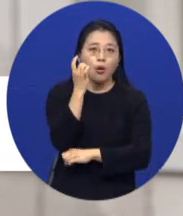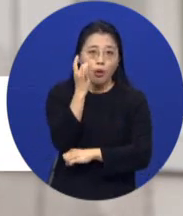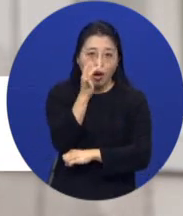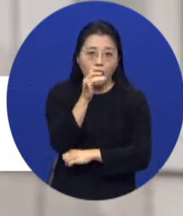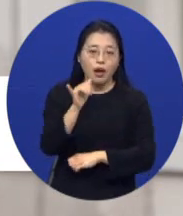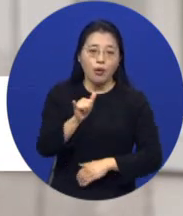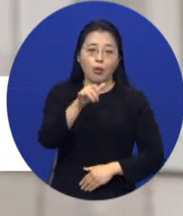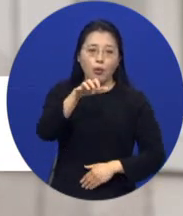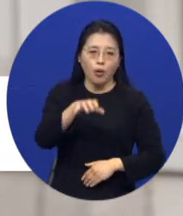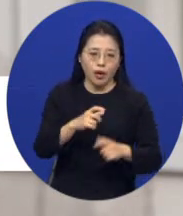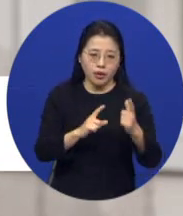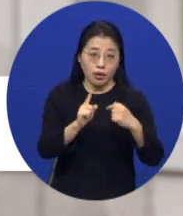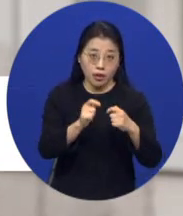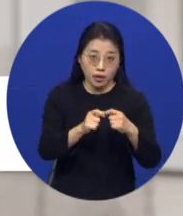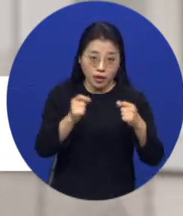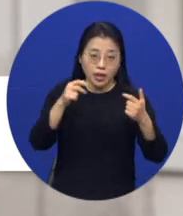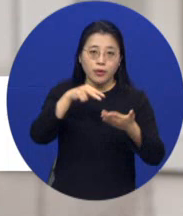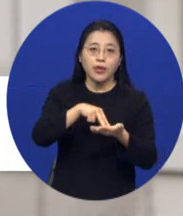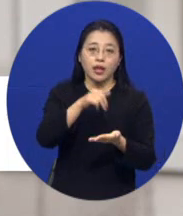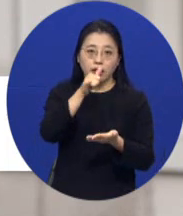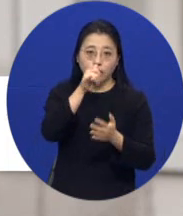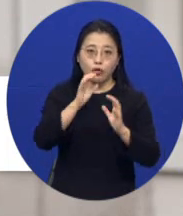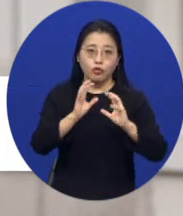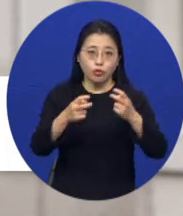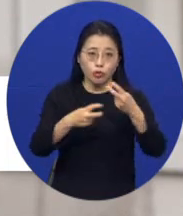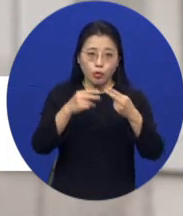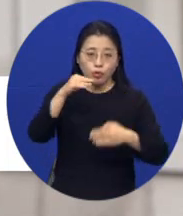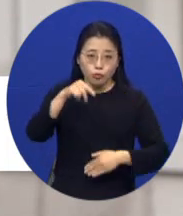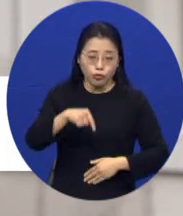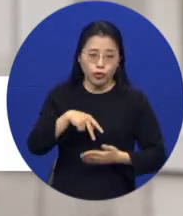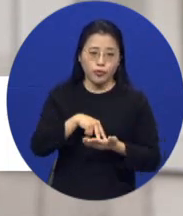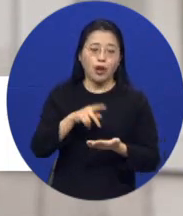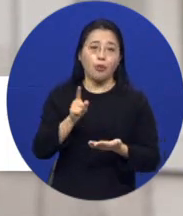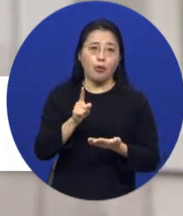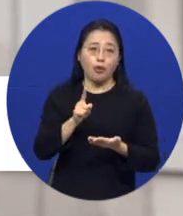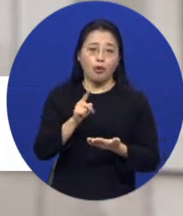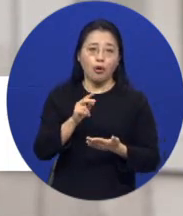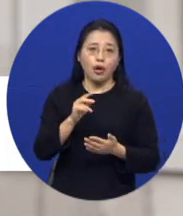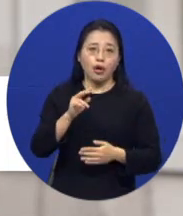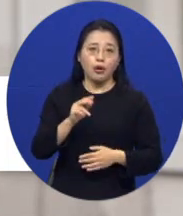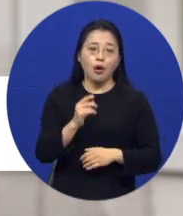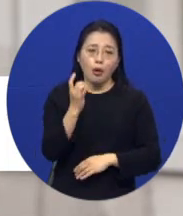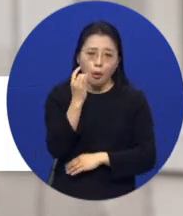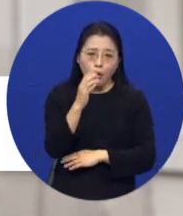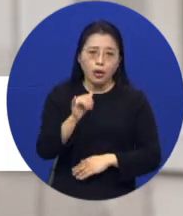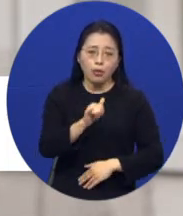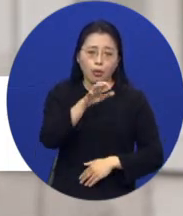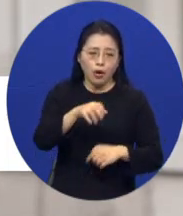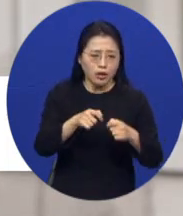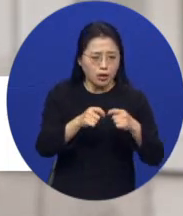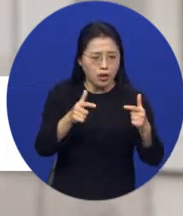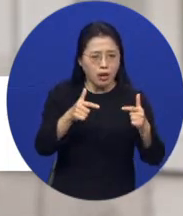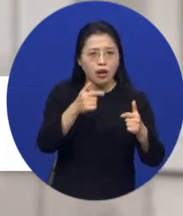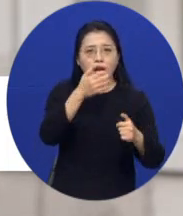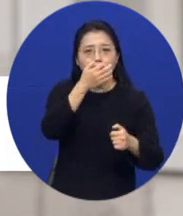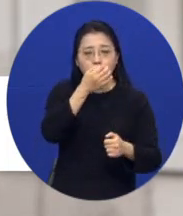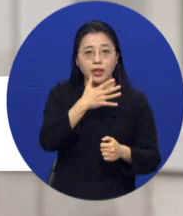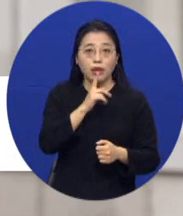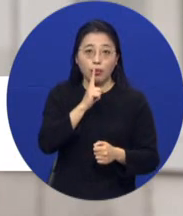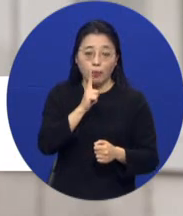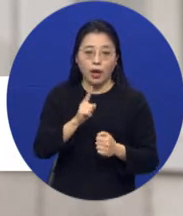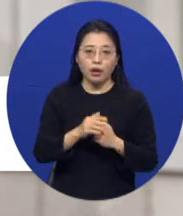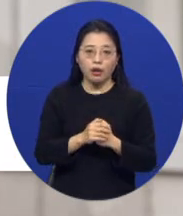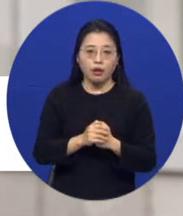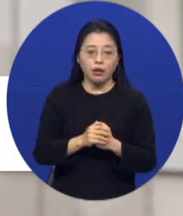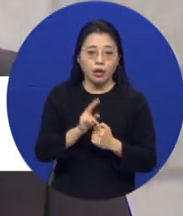한다는 입장을 발표하는데요 국토교통부는 기존 공항 확장은 불가능하다는 입장이거든요 제주공항 확장